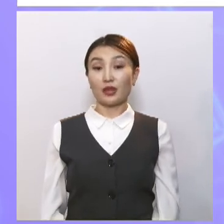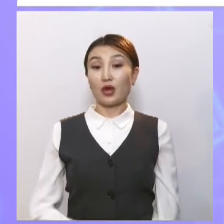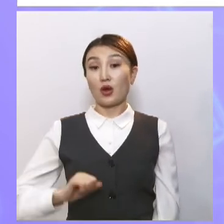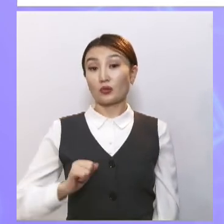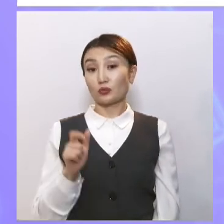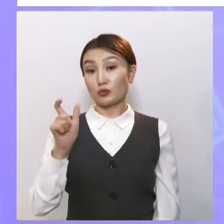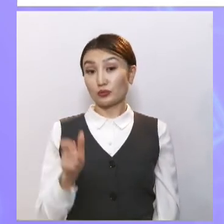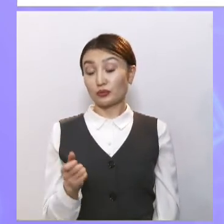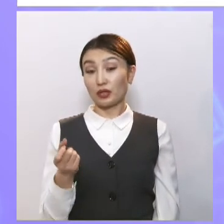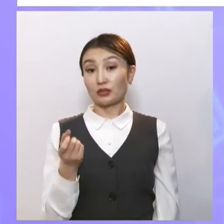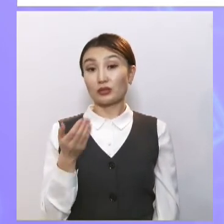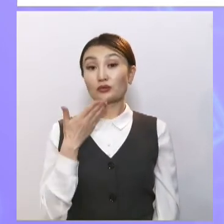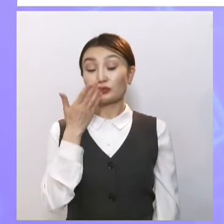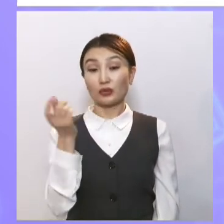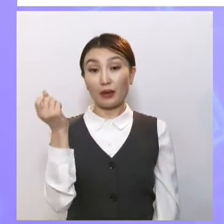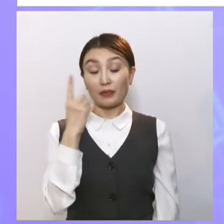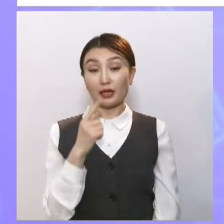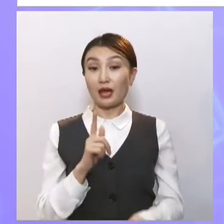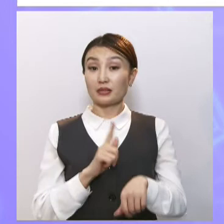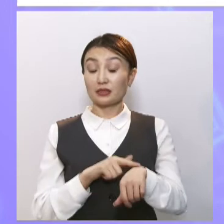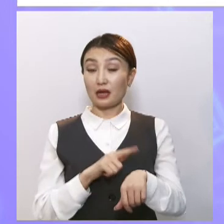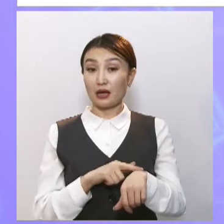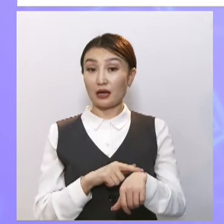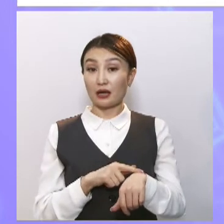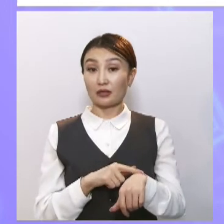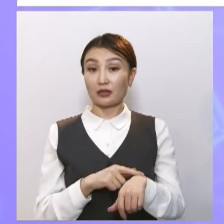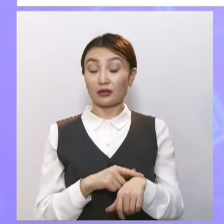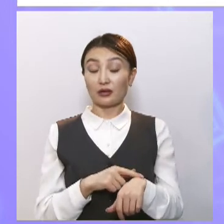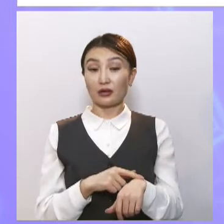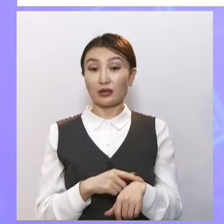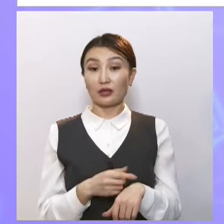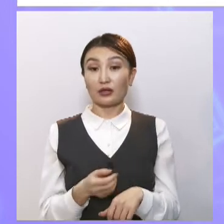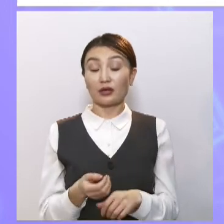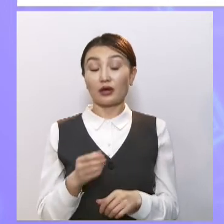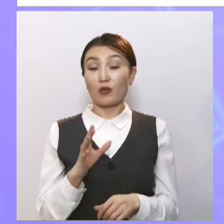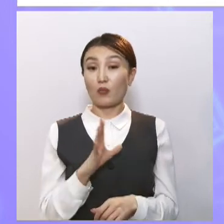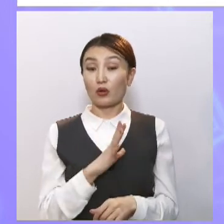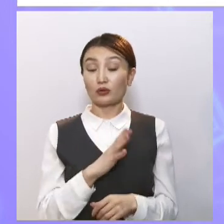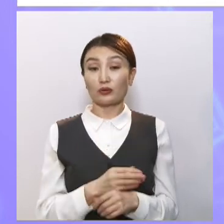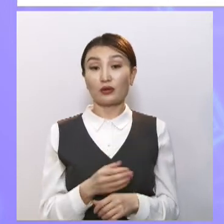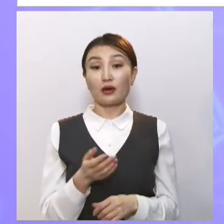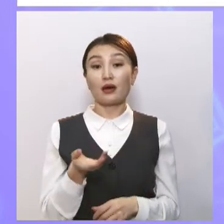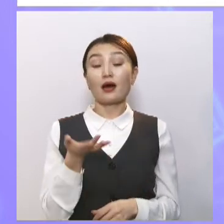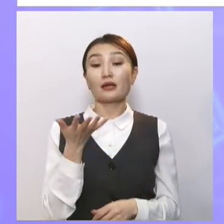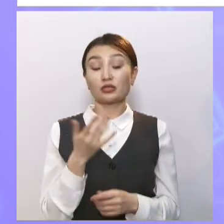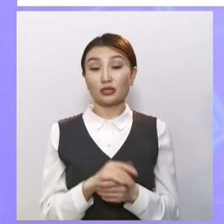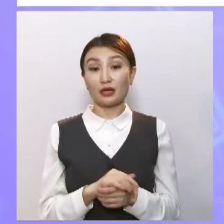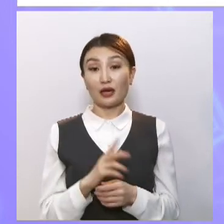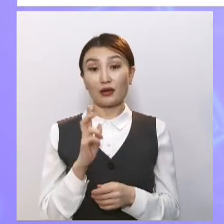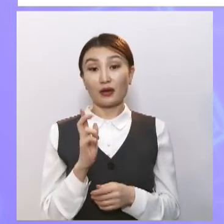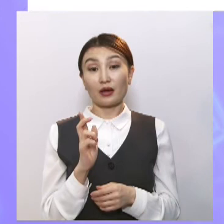Досуңдан сурап бил. Саат болду. А. Канча?